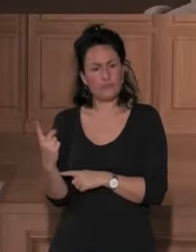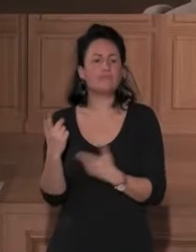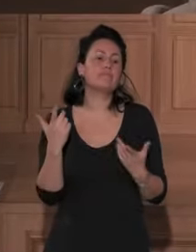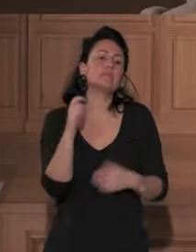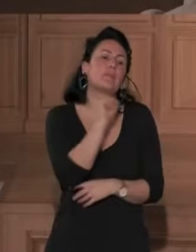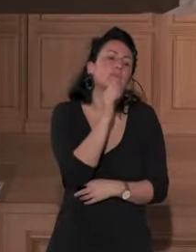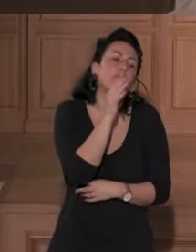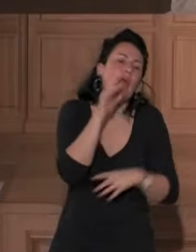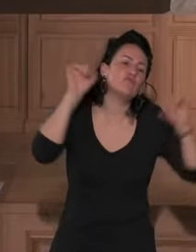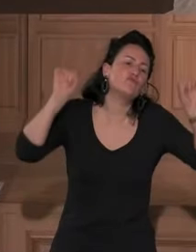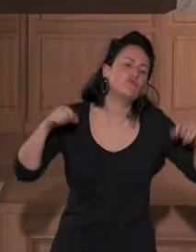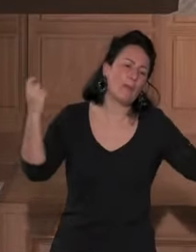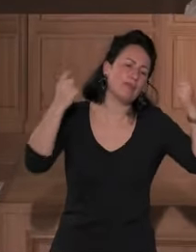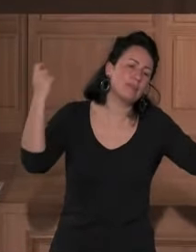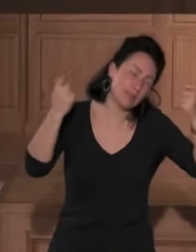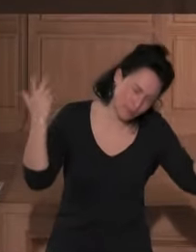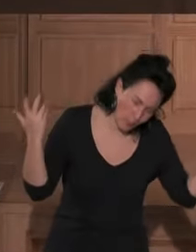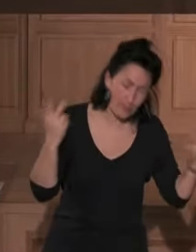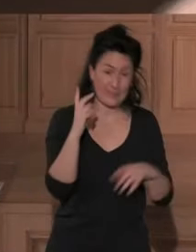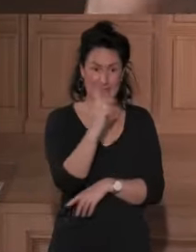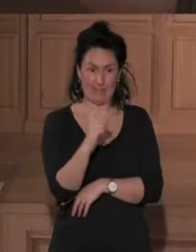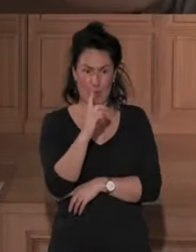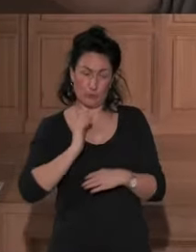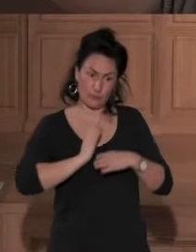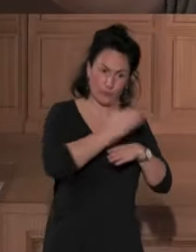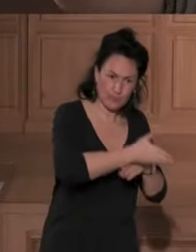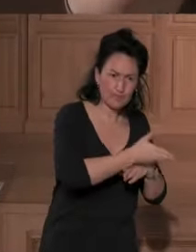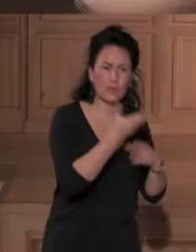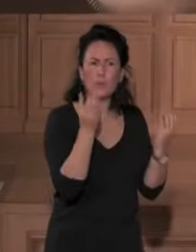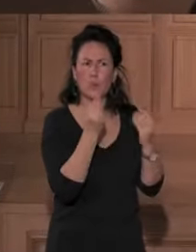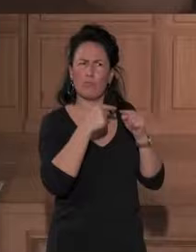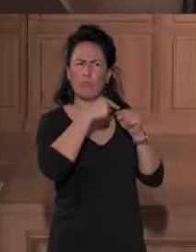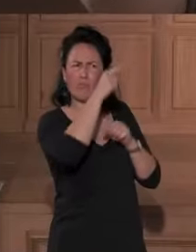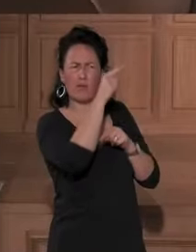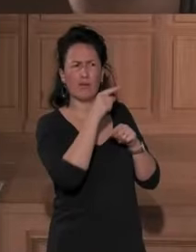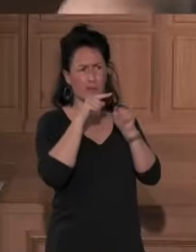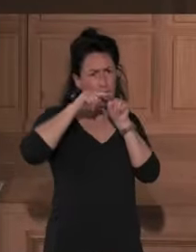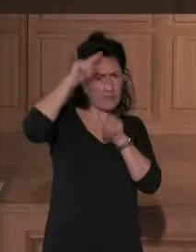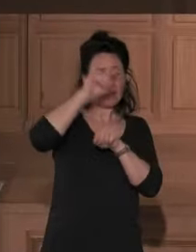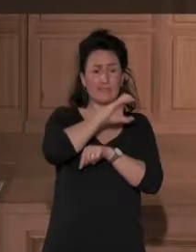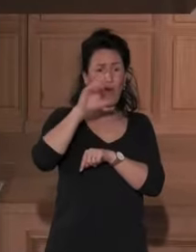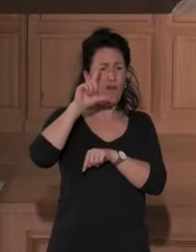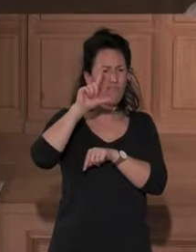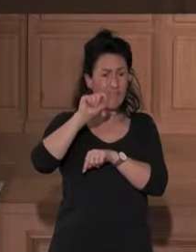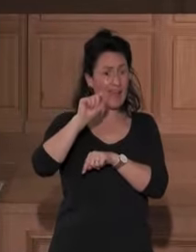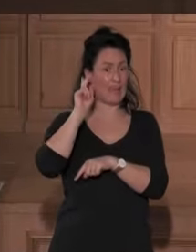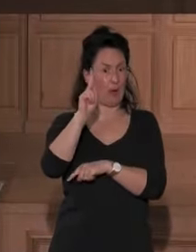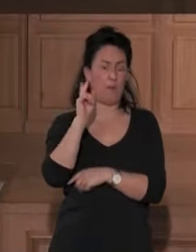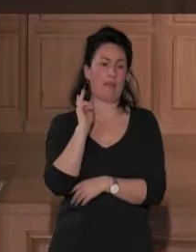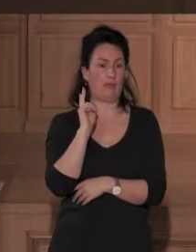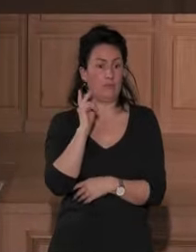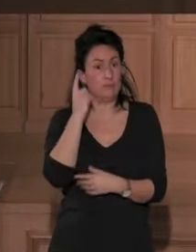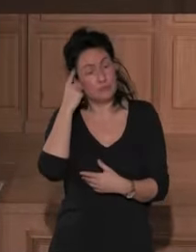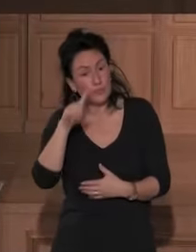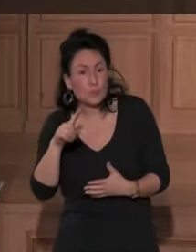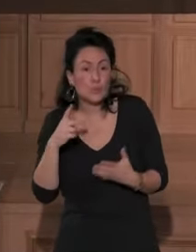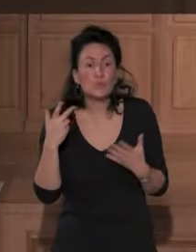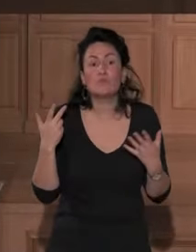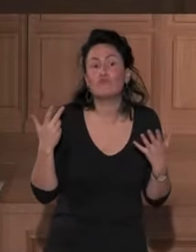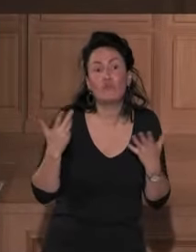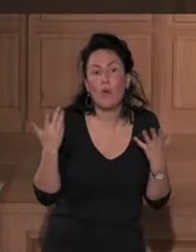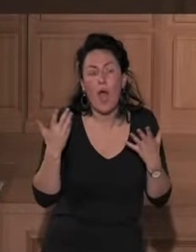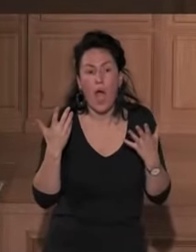donc on allait le dimanche, à Clermont-en-Lois, 121 km de Paris, à peu près, donc 1h10, juste pour aller se manger